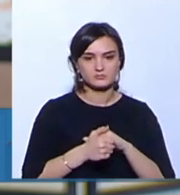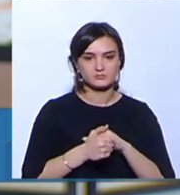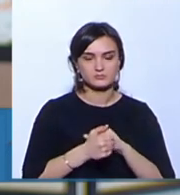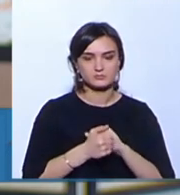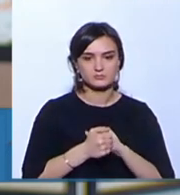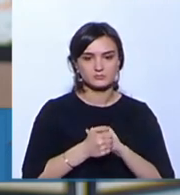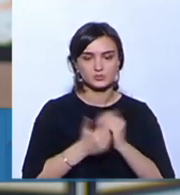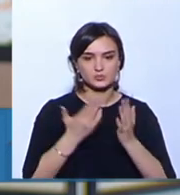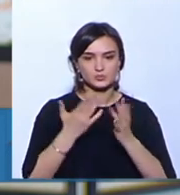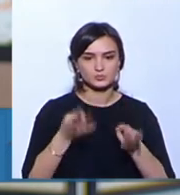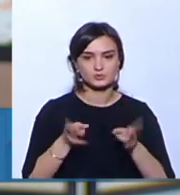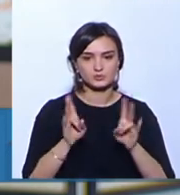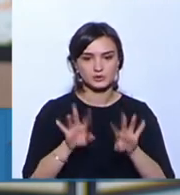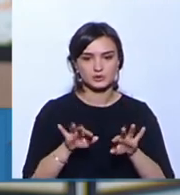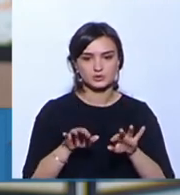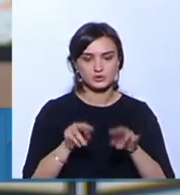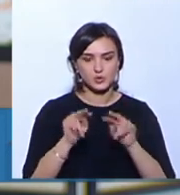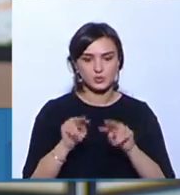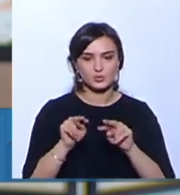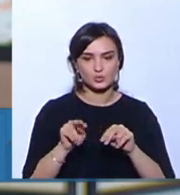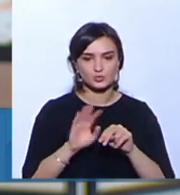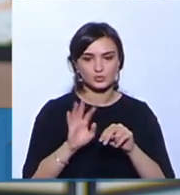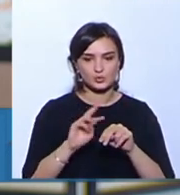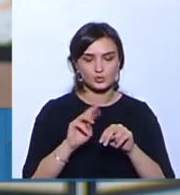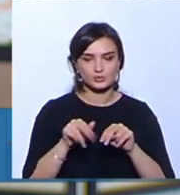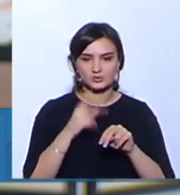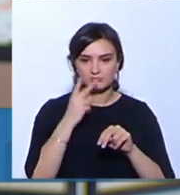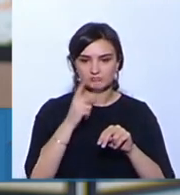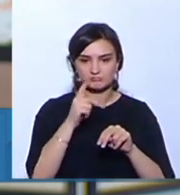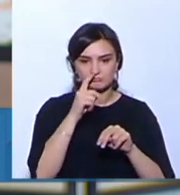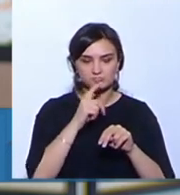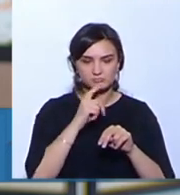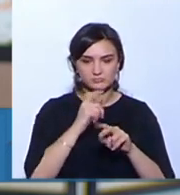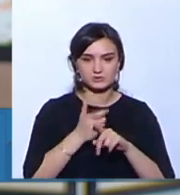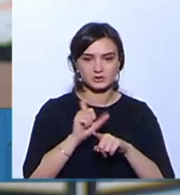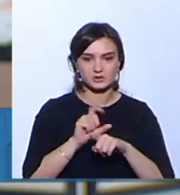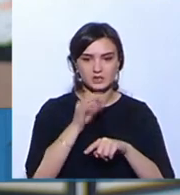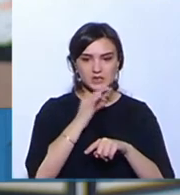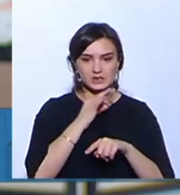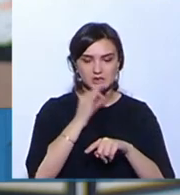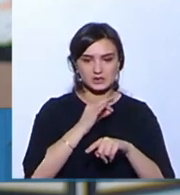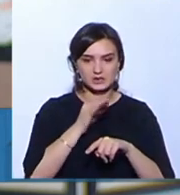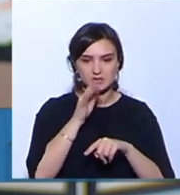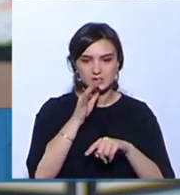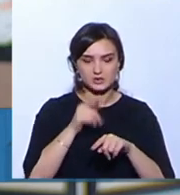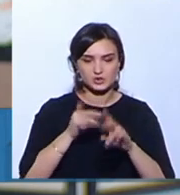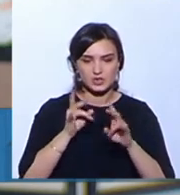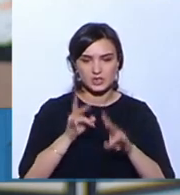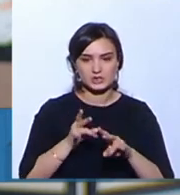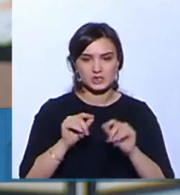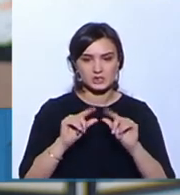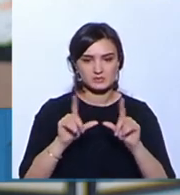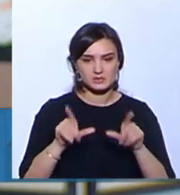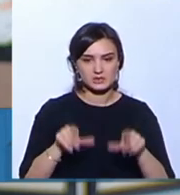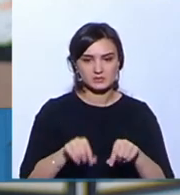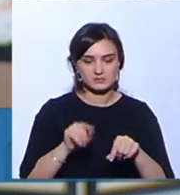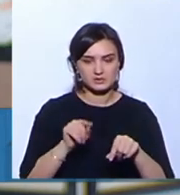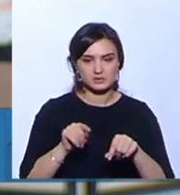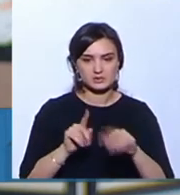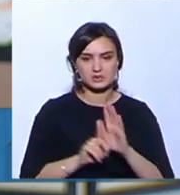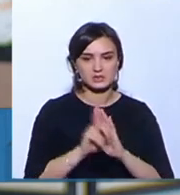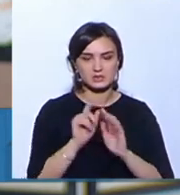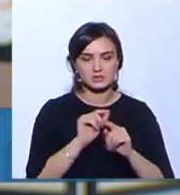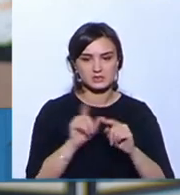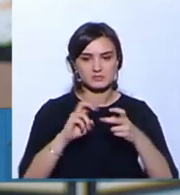თუ დარჩა უკონტროლო და ამოუცნობი, ძალიან ადრე ასაკში აზიანებს თირკმელს,